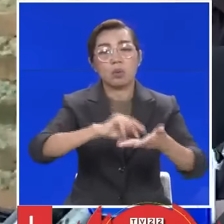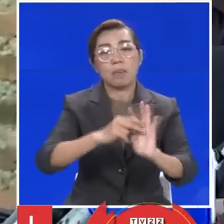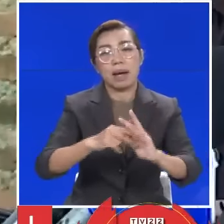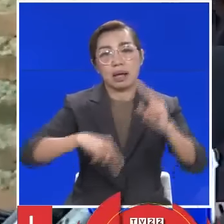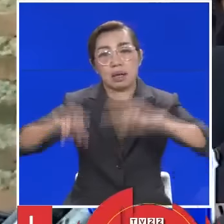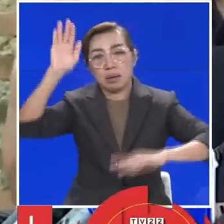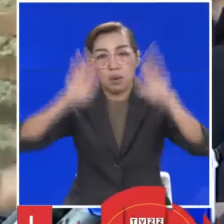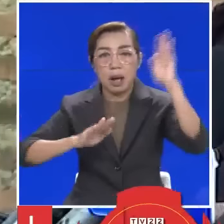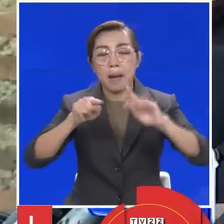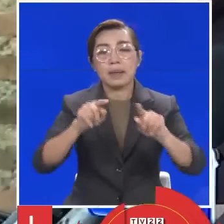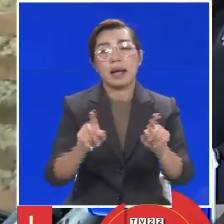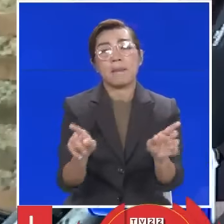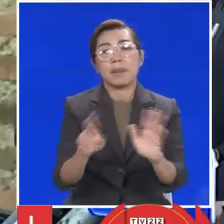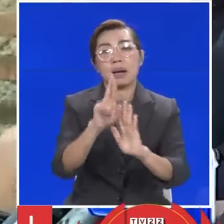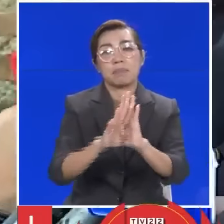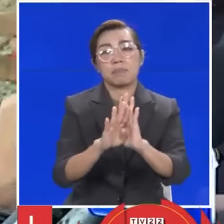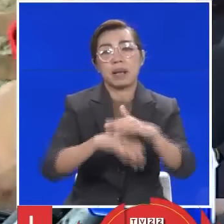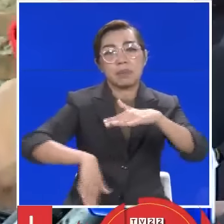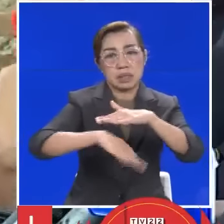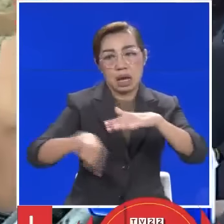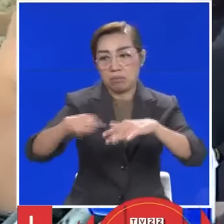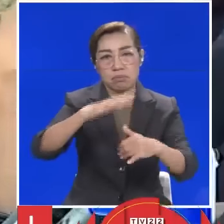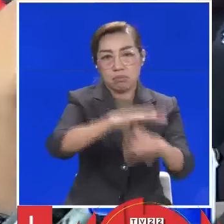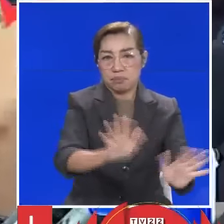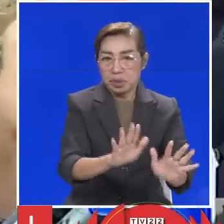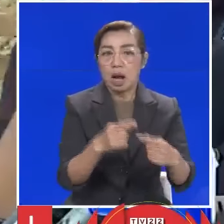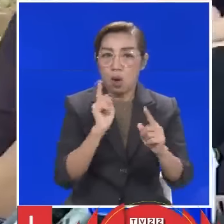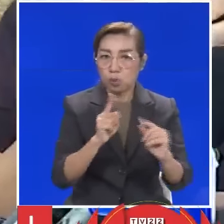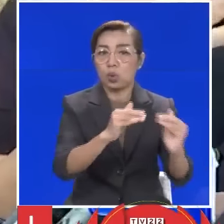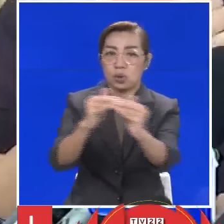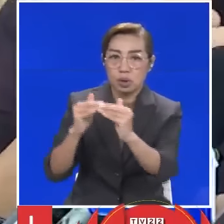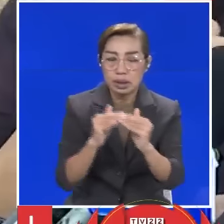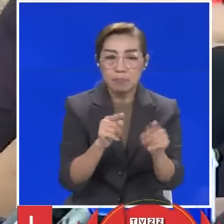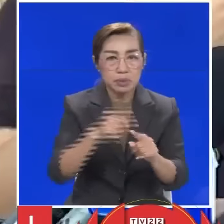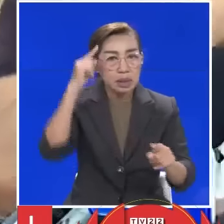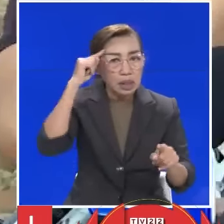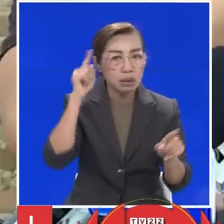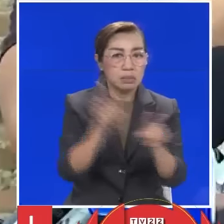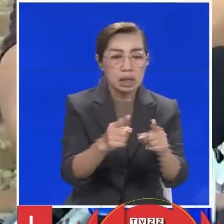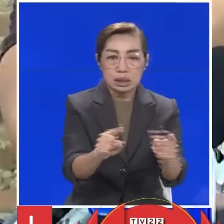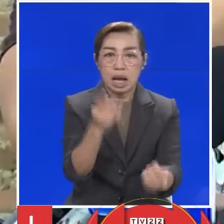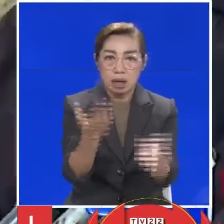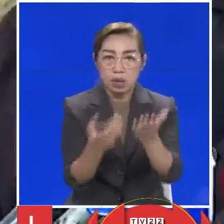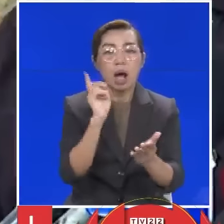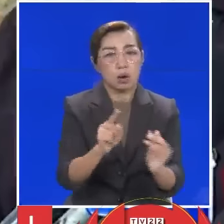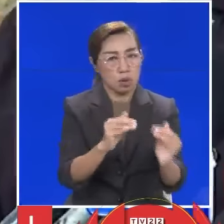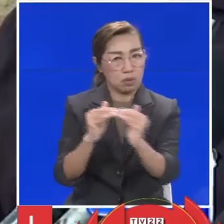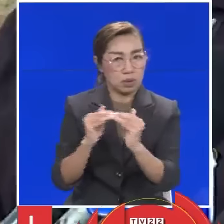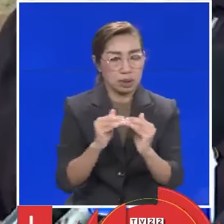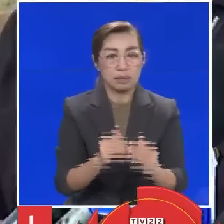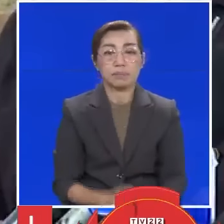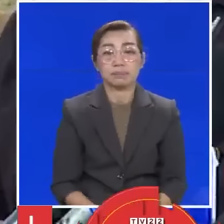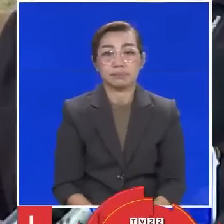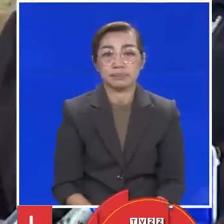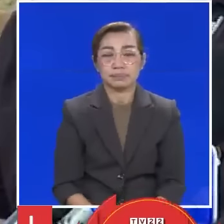บประชาธิปไตยที่ไม่ควรจะถูกละเมิดแล้วก็ไม่ควรจะเลือกปฏิบัติไม่ว่าจะมีความคิดความเชื่อทางการเมืองแบบใด และล่าสุดนะคะคุณ